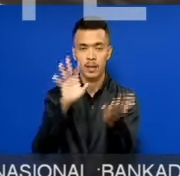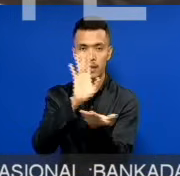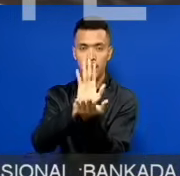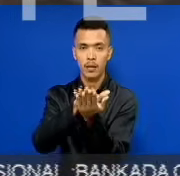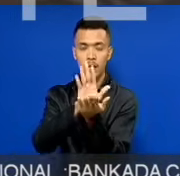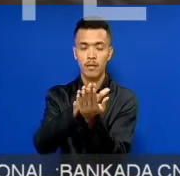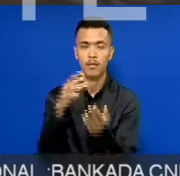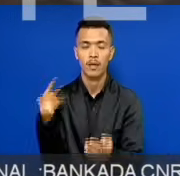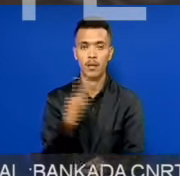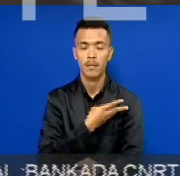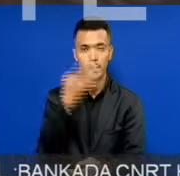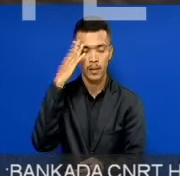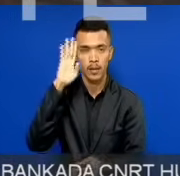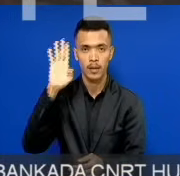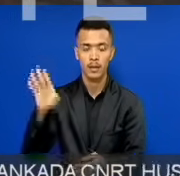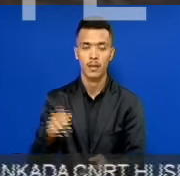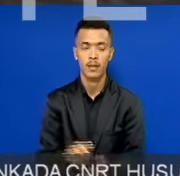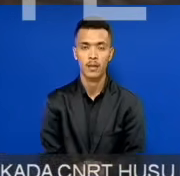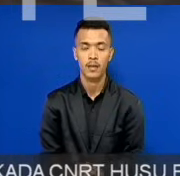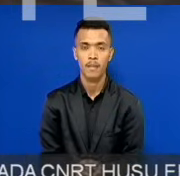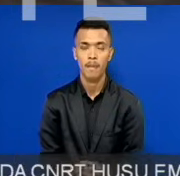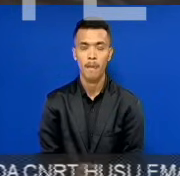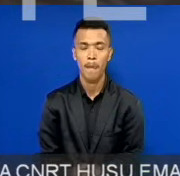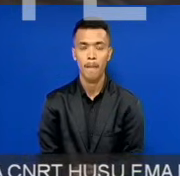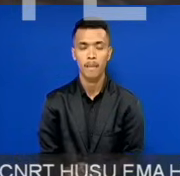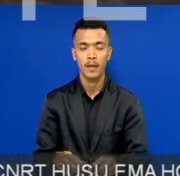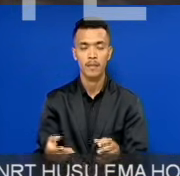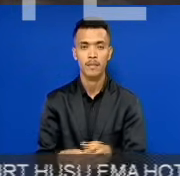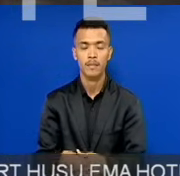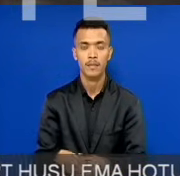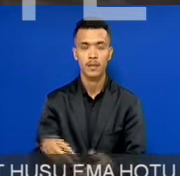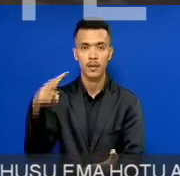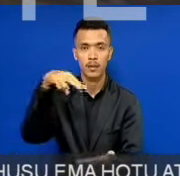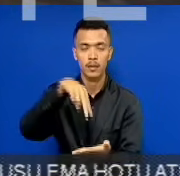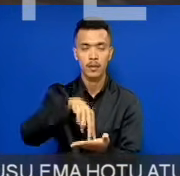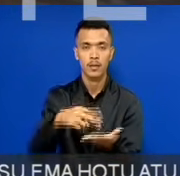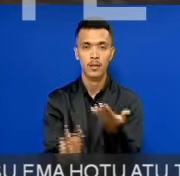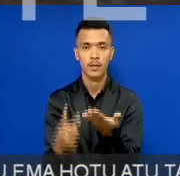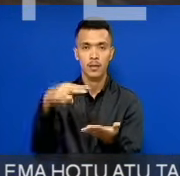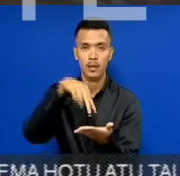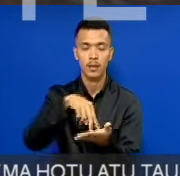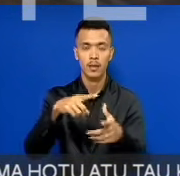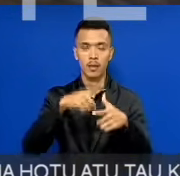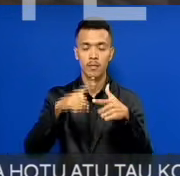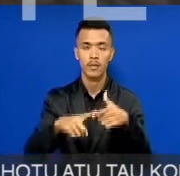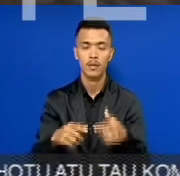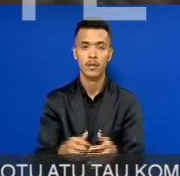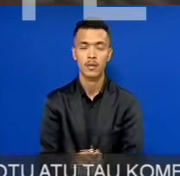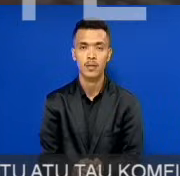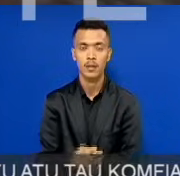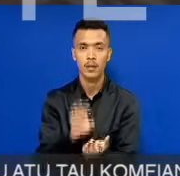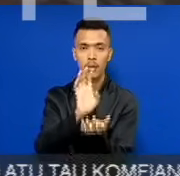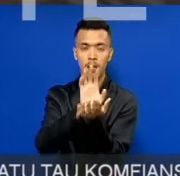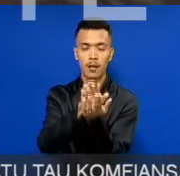hatene antau nya nya nya hetang tia nyama sa uluk fali nya sa uluk tia dia pois abone lakon tia ne dia pois toba